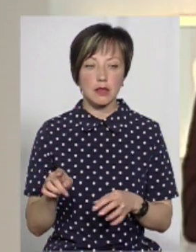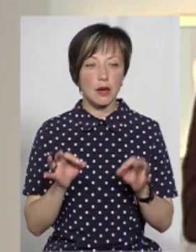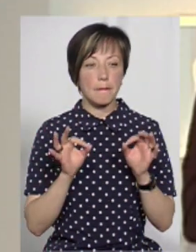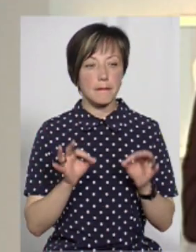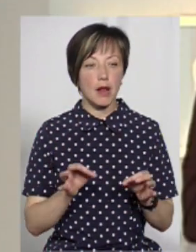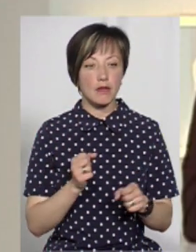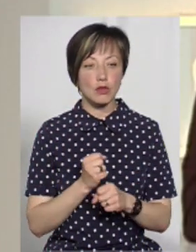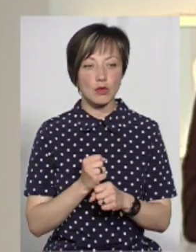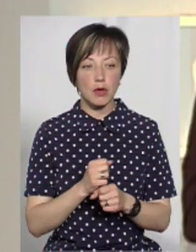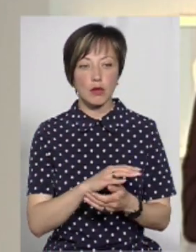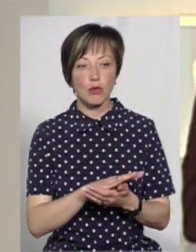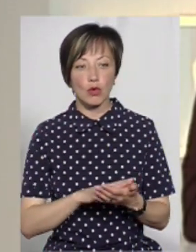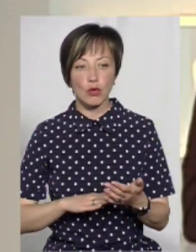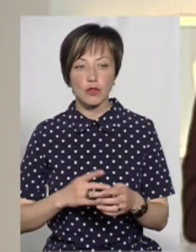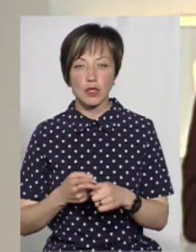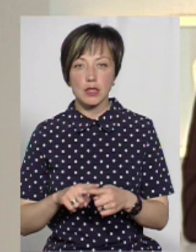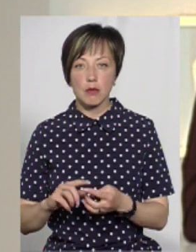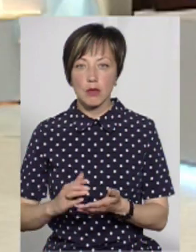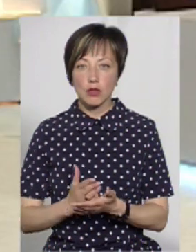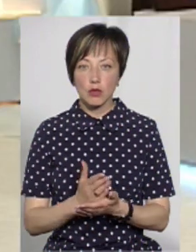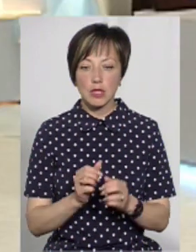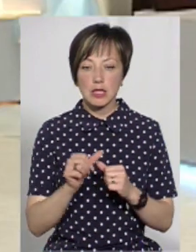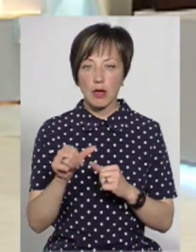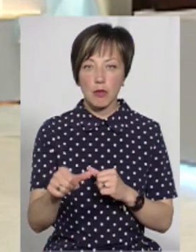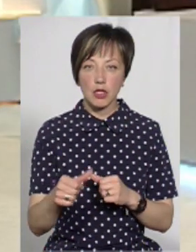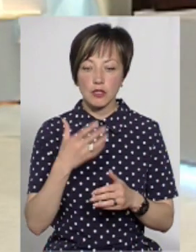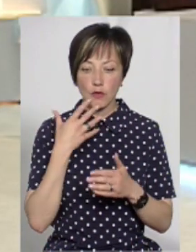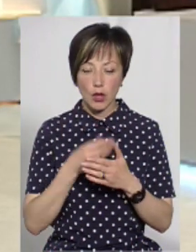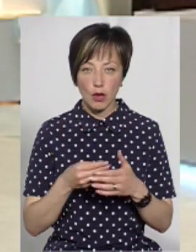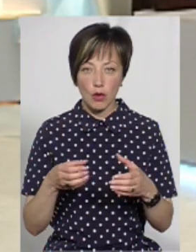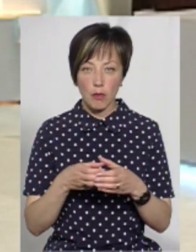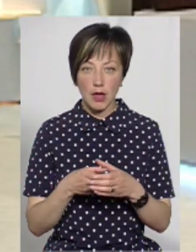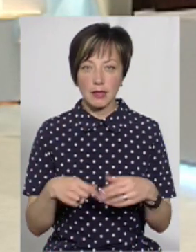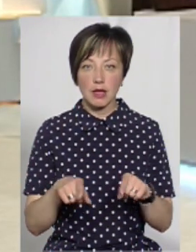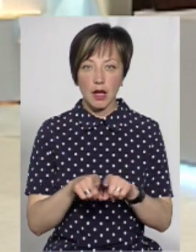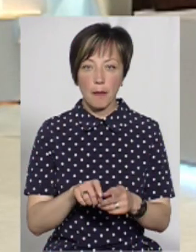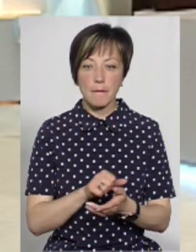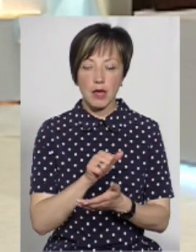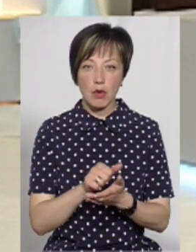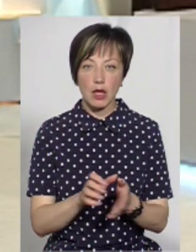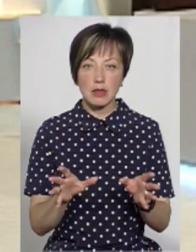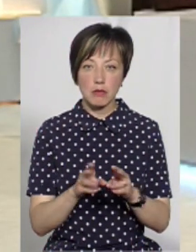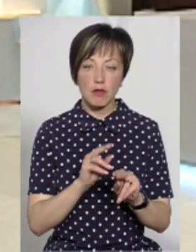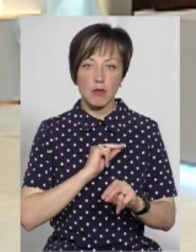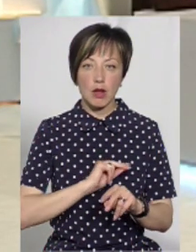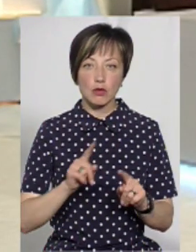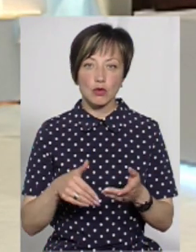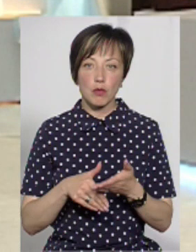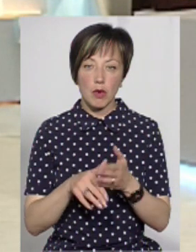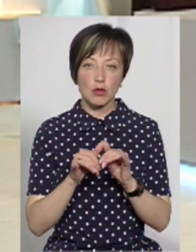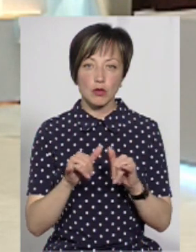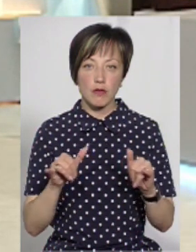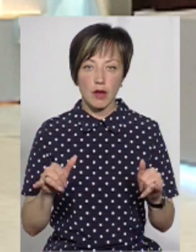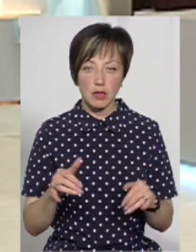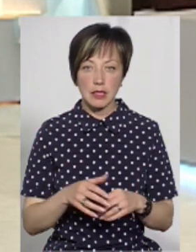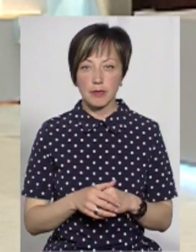правильно зробили, що вони продовжили ці маршрути навіть за межі своєї громади. Тому якби такі меморандуми про співпрацю, вони дуже допомагають